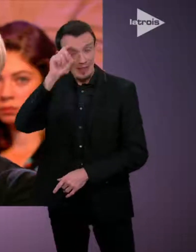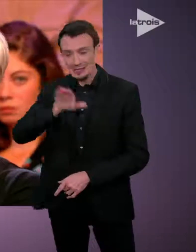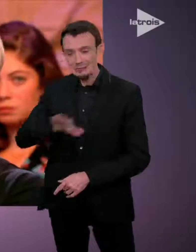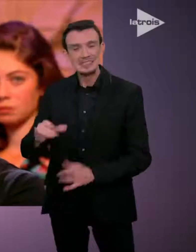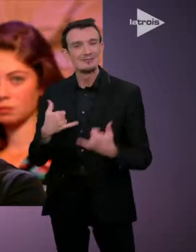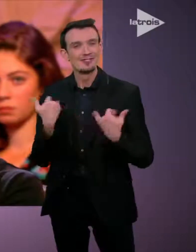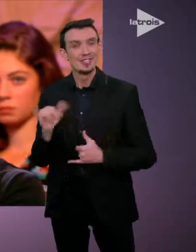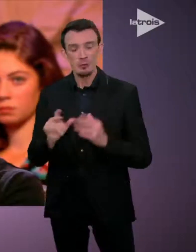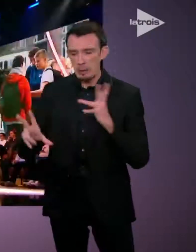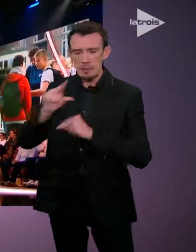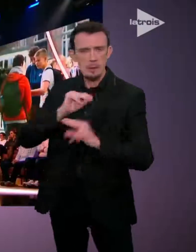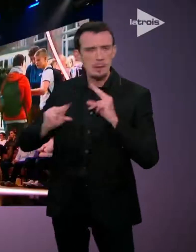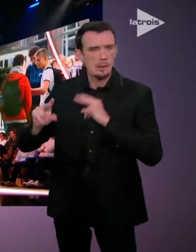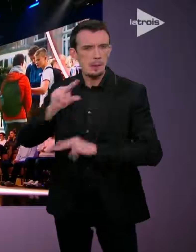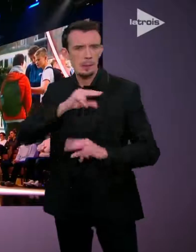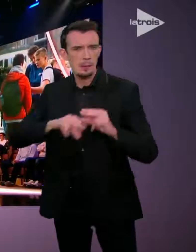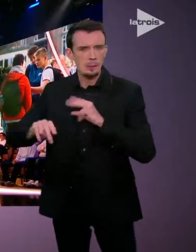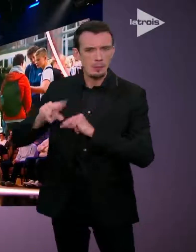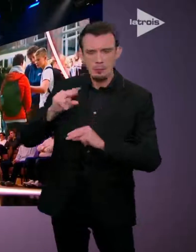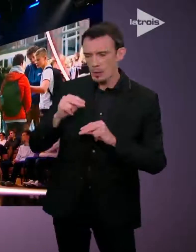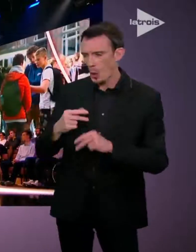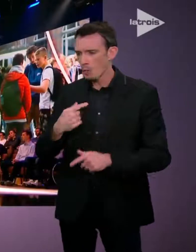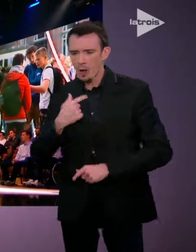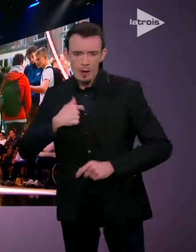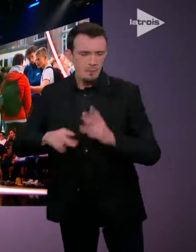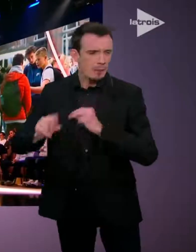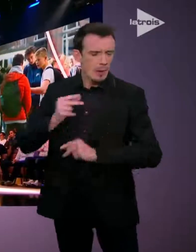ils discutent, ils refont le monde, et là il a vraiment été en difficulté